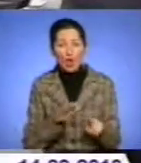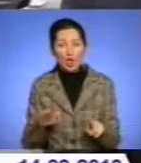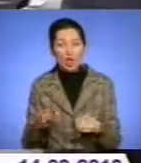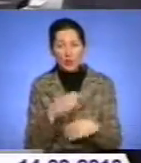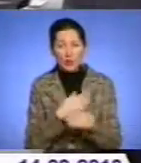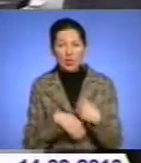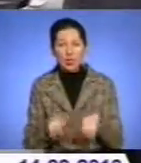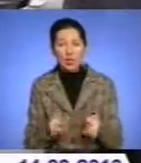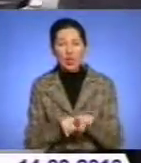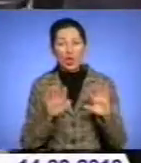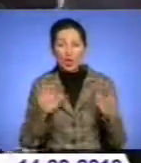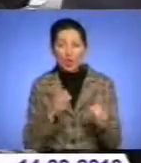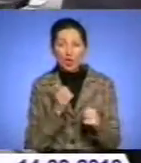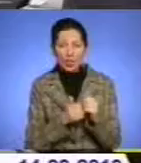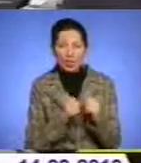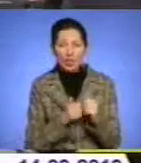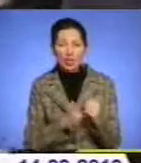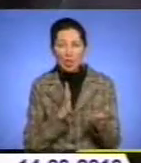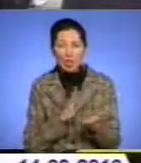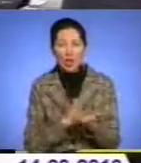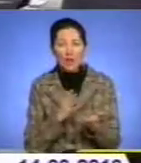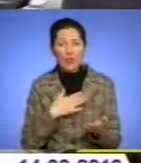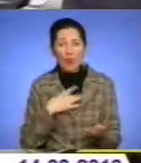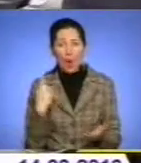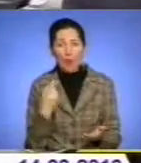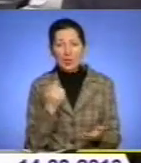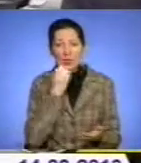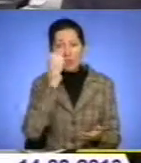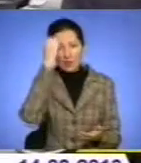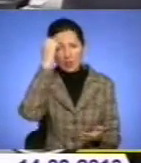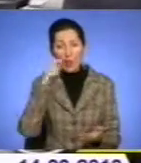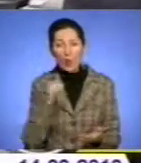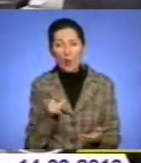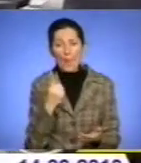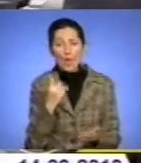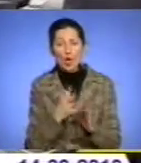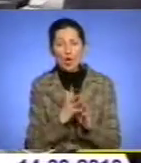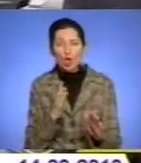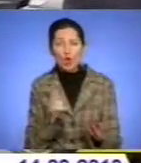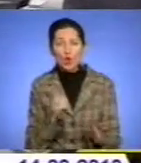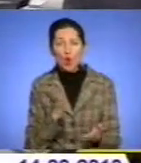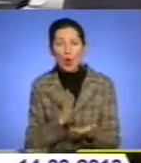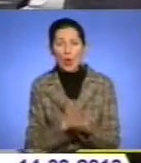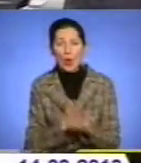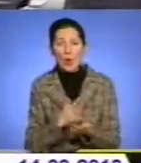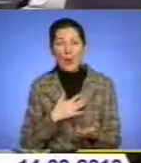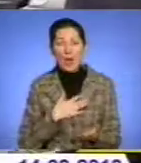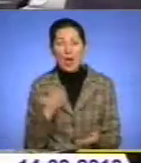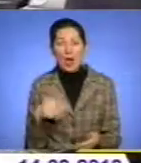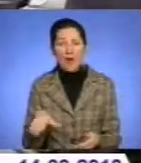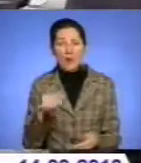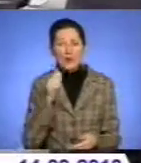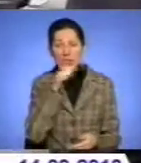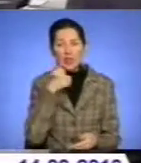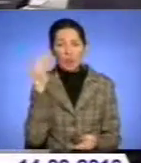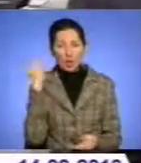події почастішили нас в області. І це завдяки не тому, в першу чергу, що є. І ми в цілий рік минулий працювали